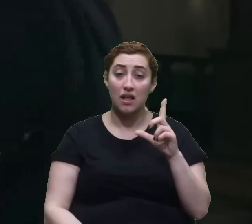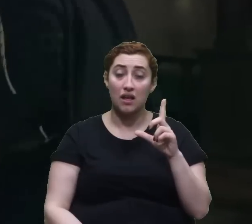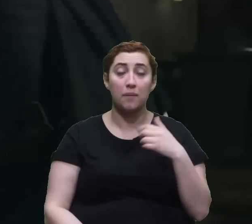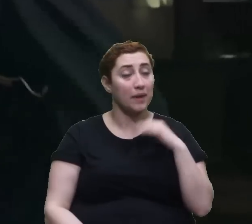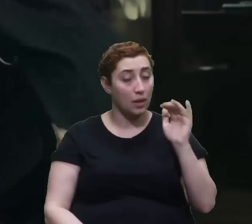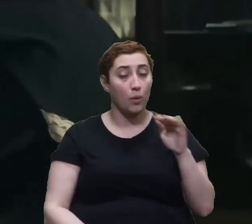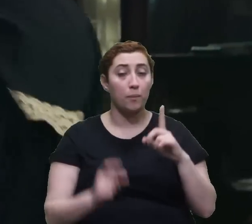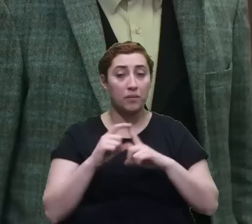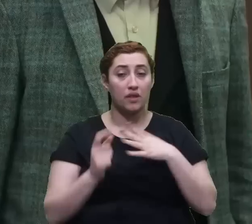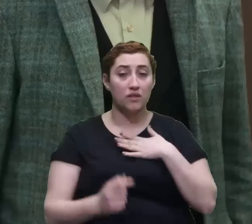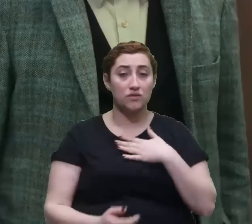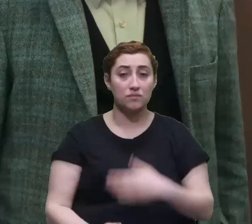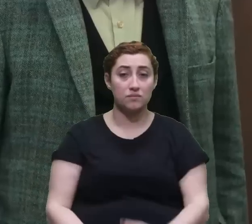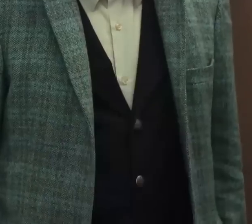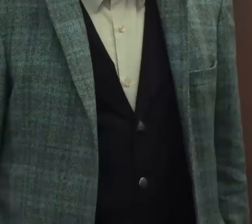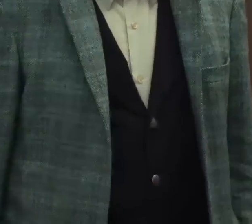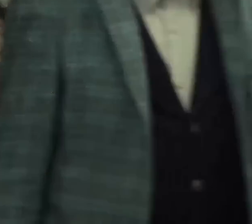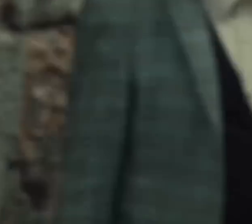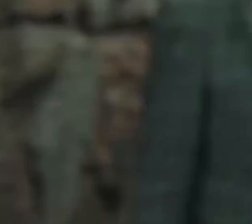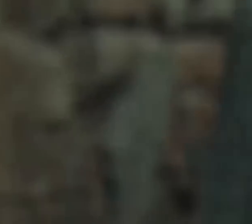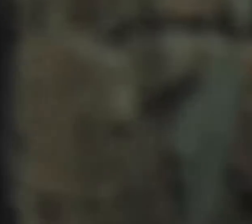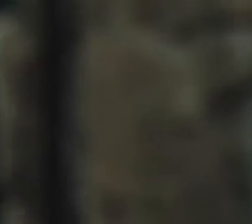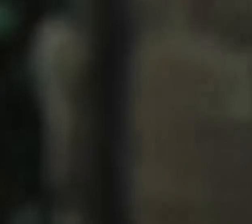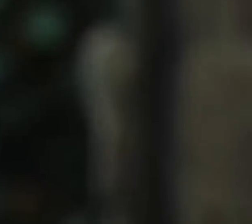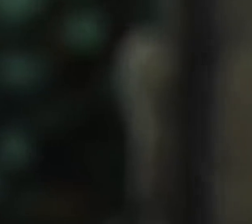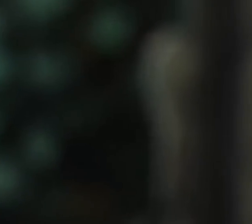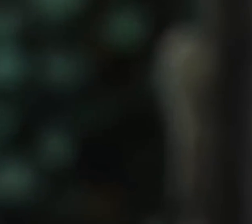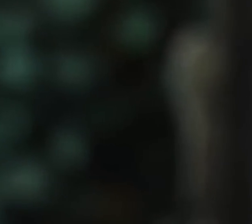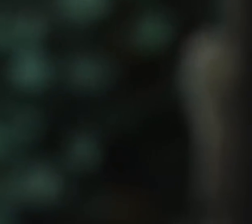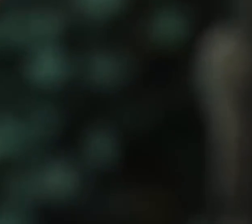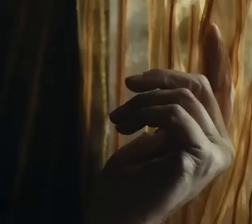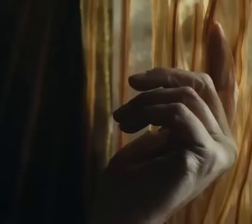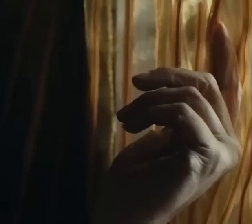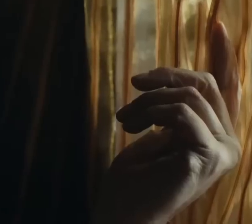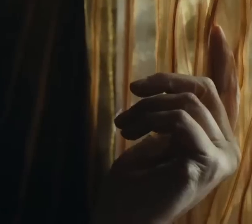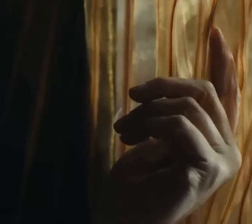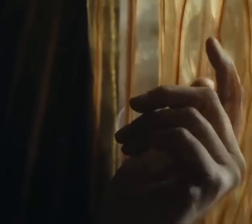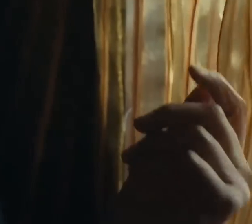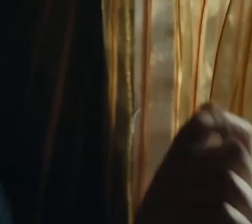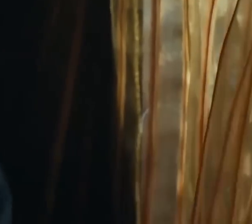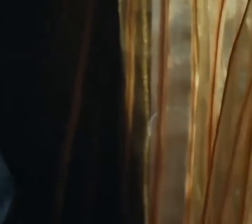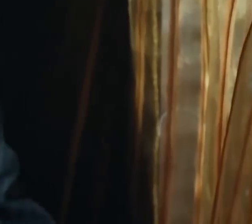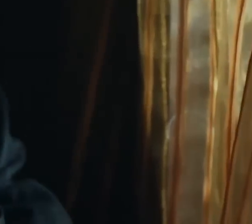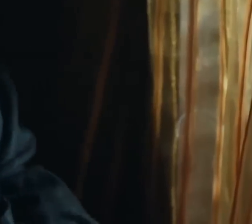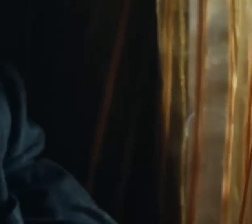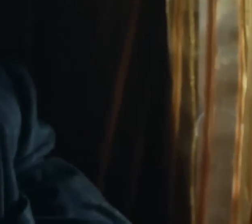Leyla, geldim dadıcığım. Ejder gerilmiş, kabinli araba arkasında. Yüce Efendi pencereden gözlüyor.